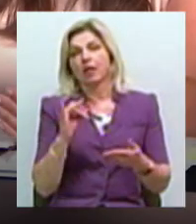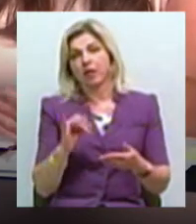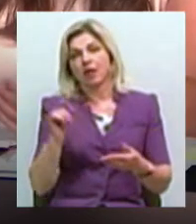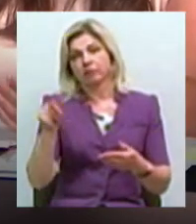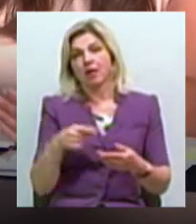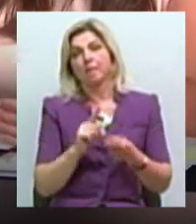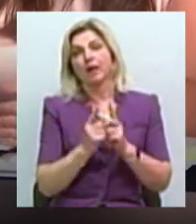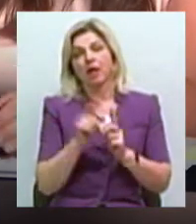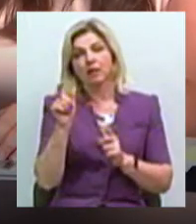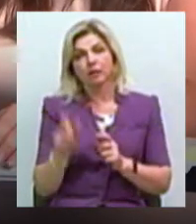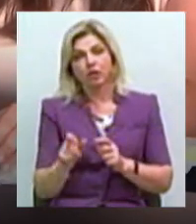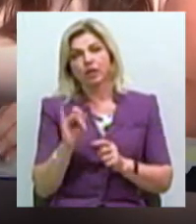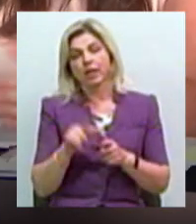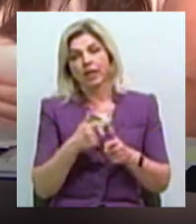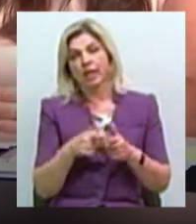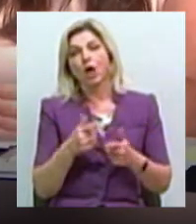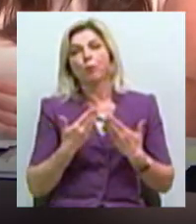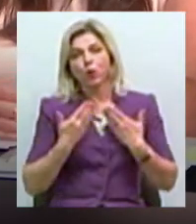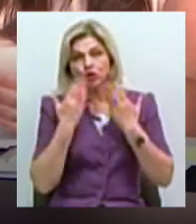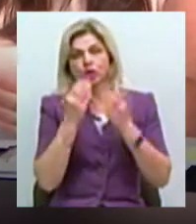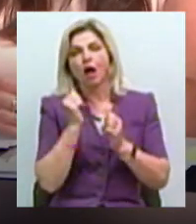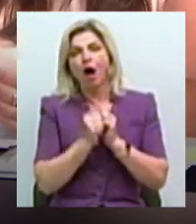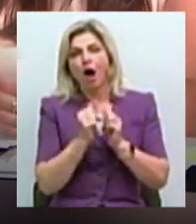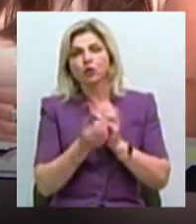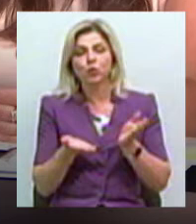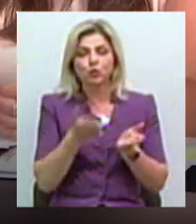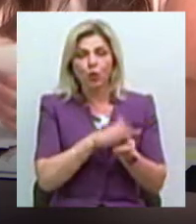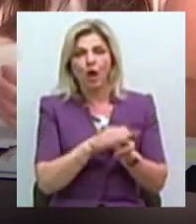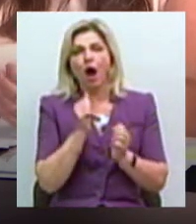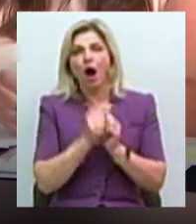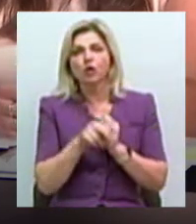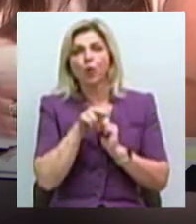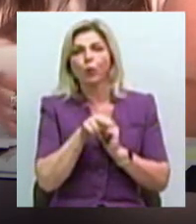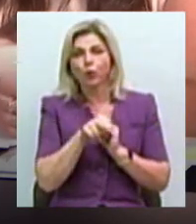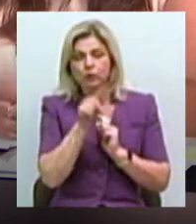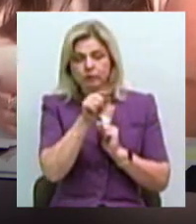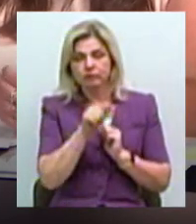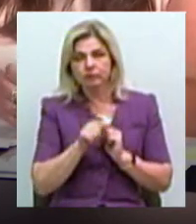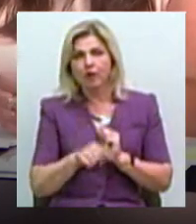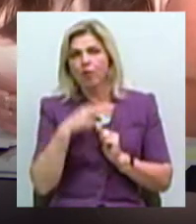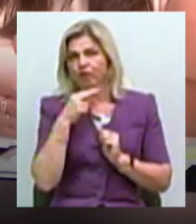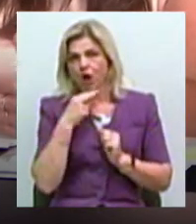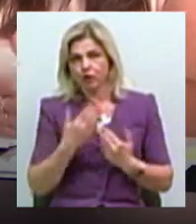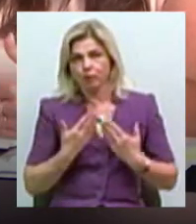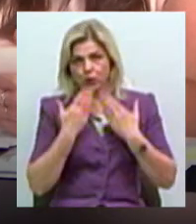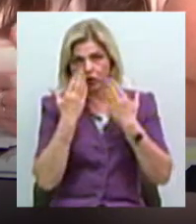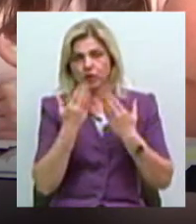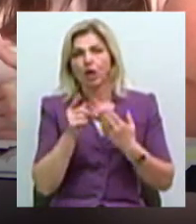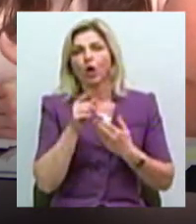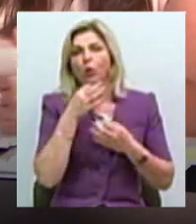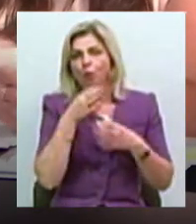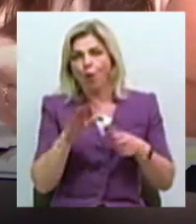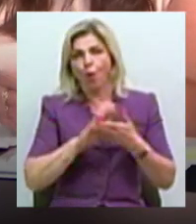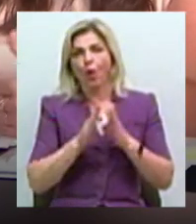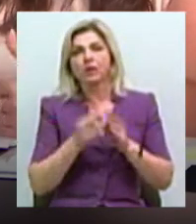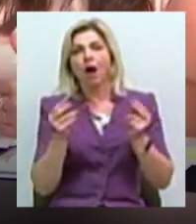от володієш мовою самостійно, і прочитати кожну сторінку і кожен пункт. Уважно. Уважно прочитати того чи іншого контракту або договору,